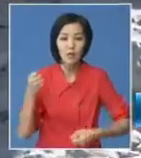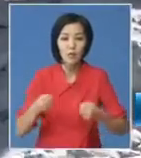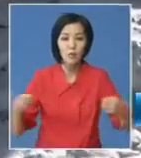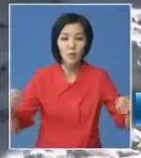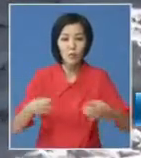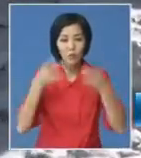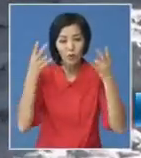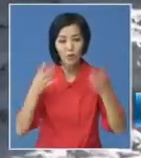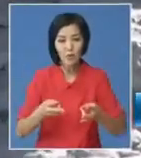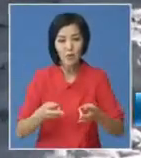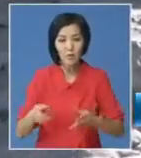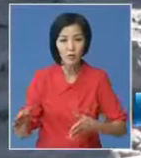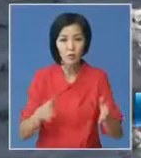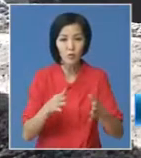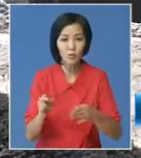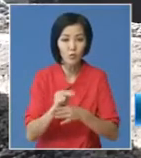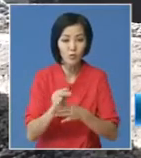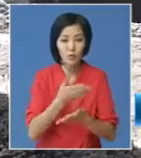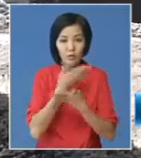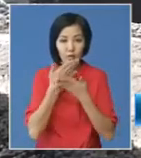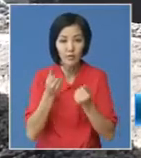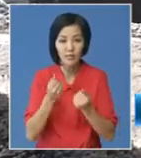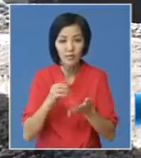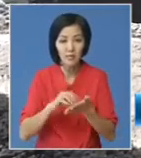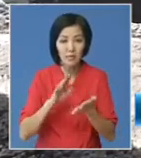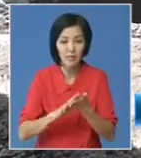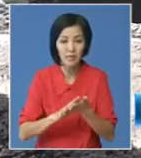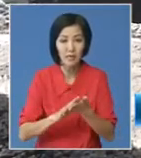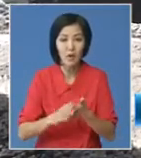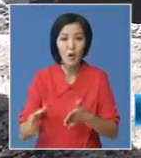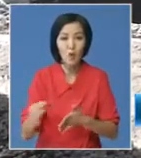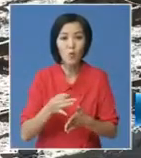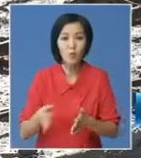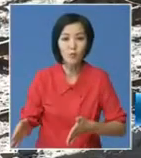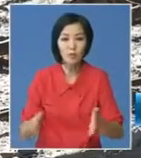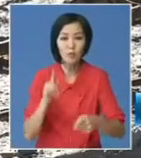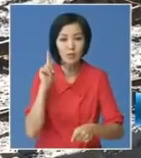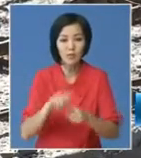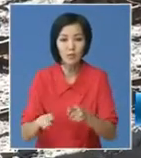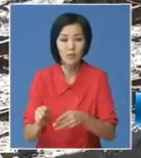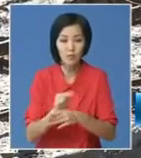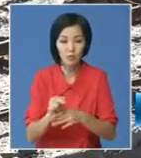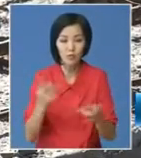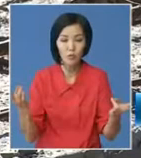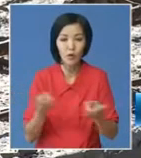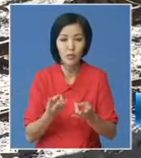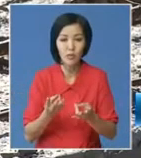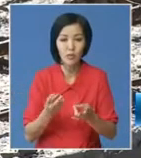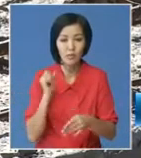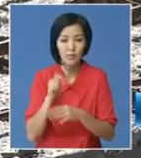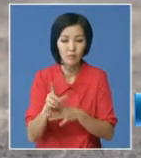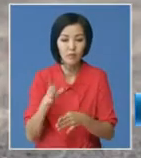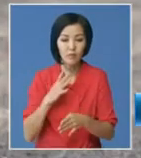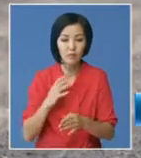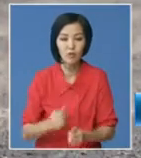бөлігі осы жолдардың жөндеуден өтпеген жерлерінде тіркеледі. Сондықтан облыс басшылығы алдымен сол жолдарды тездетіп, жөндеуден өткізуді тиісті мекемелерге тапсырып